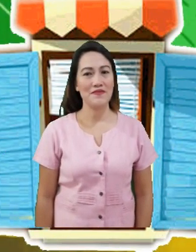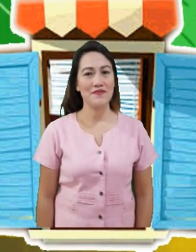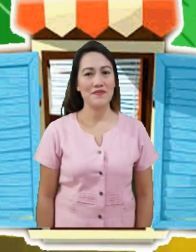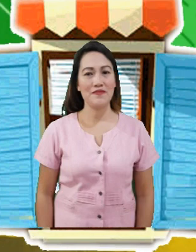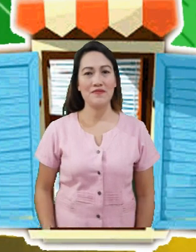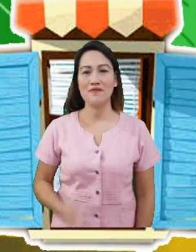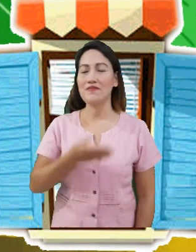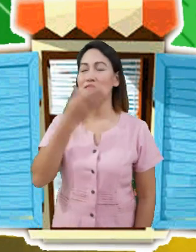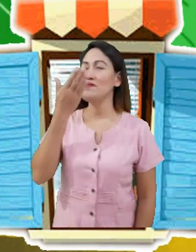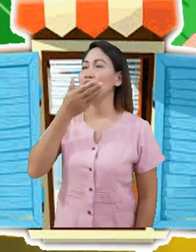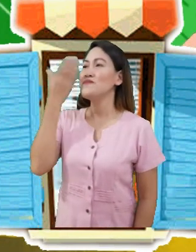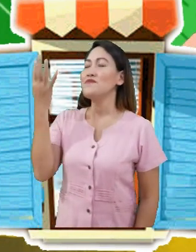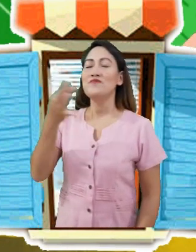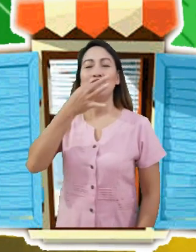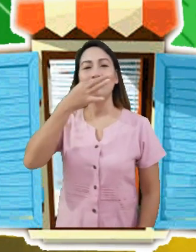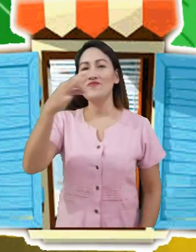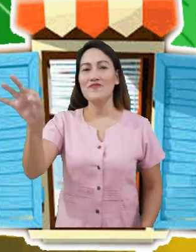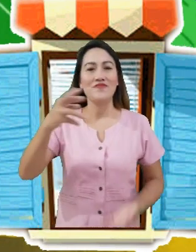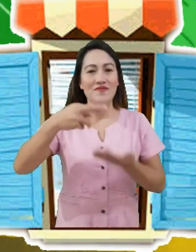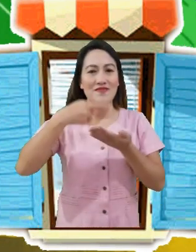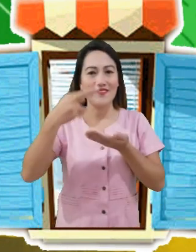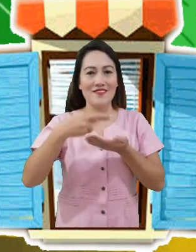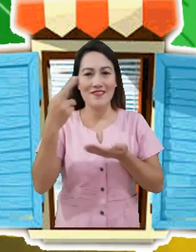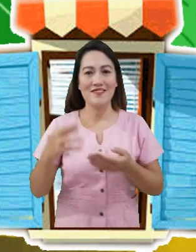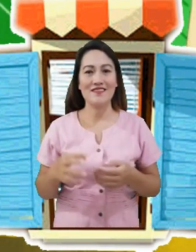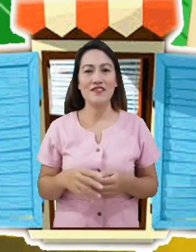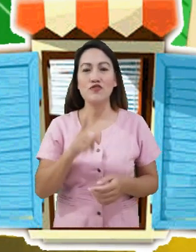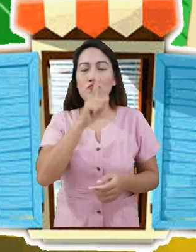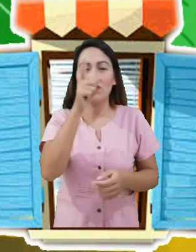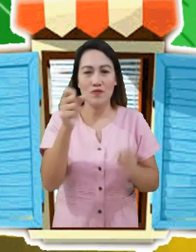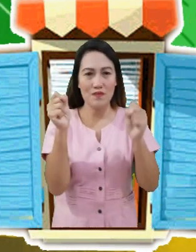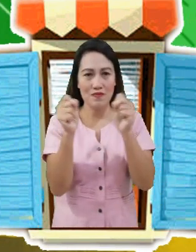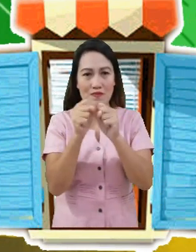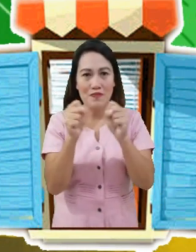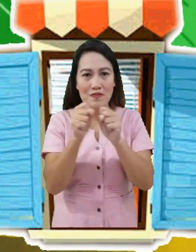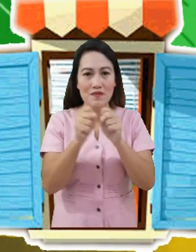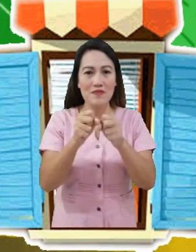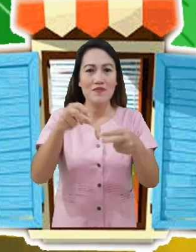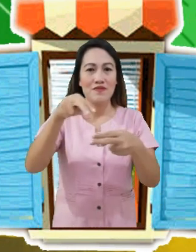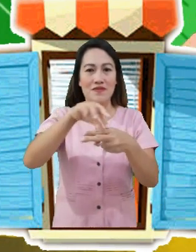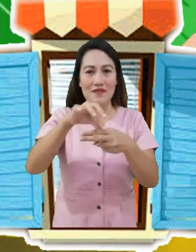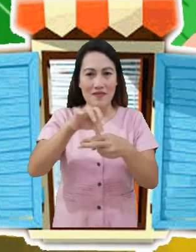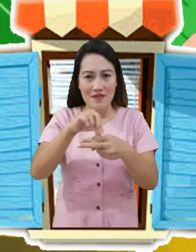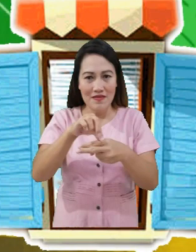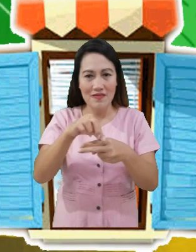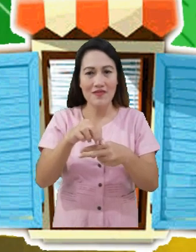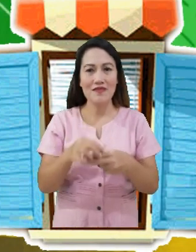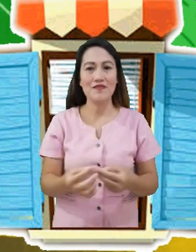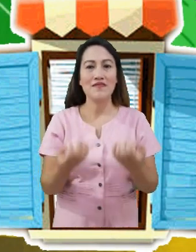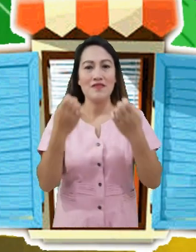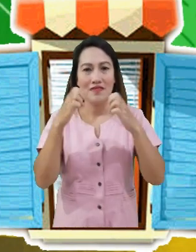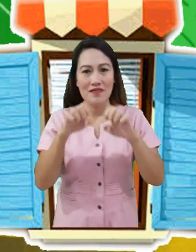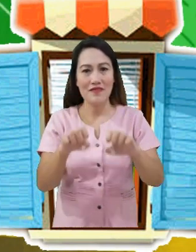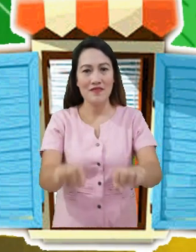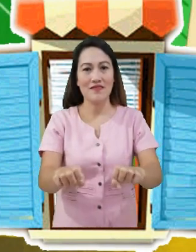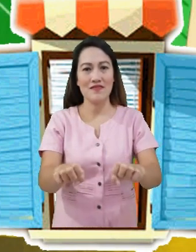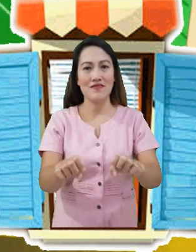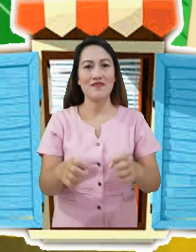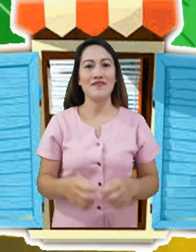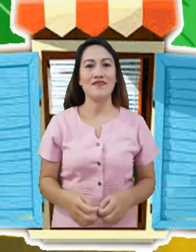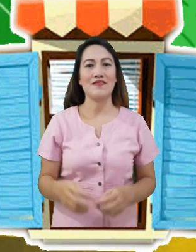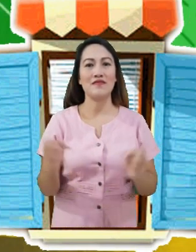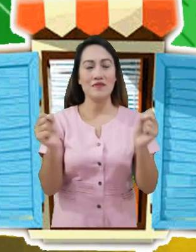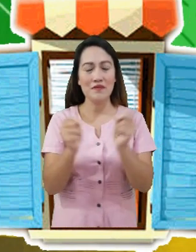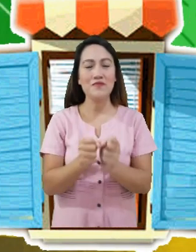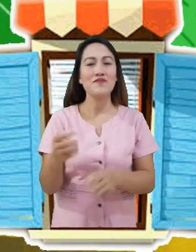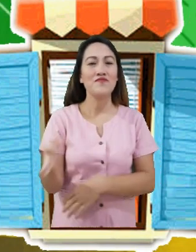Naamoy ko ang paborito kong sinangag na siguradong may maliliit na piraso ng ham at pritong itlog na may kasama pang isda